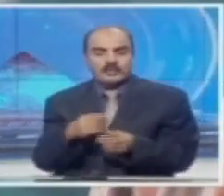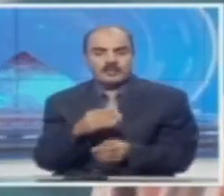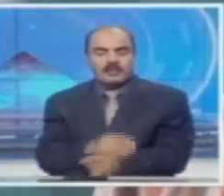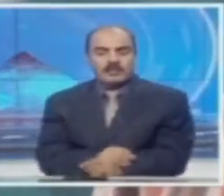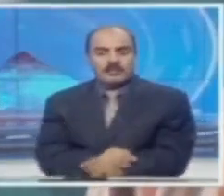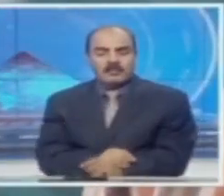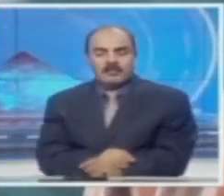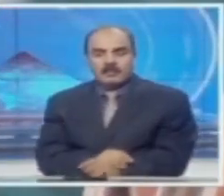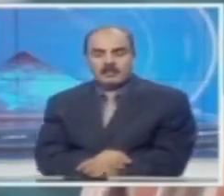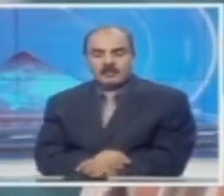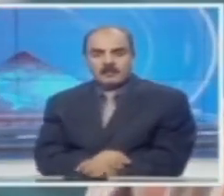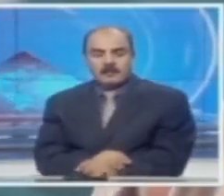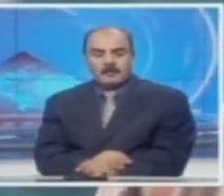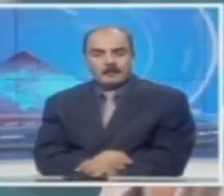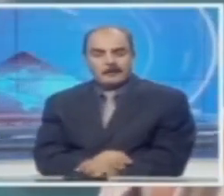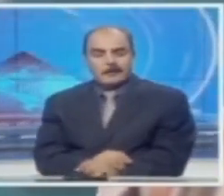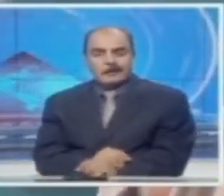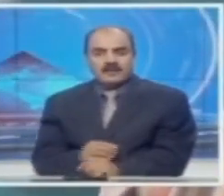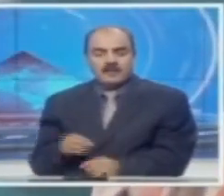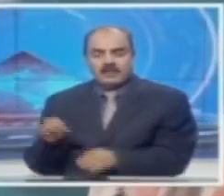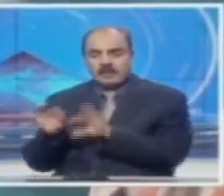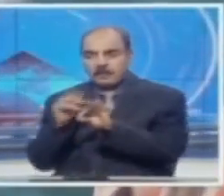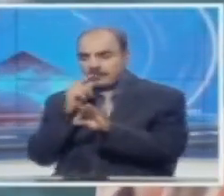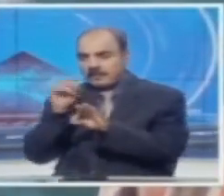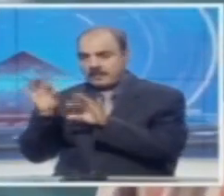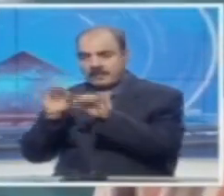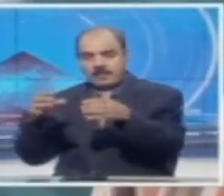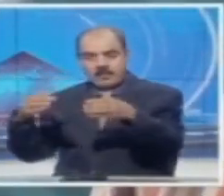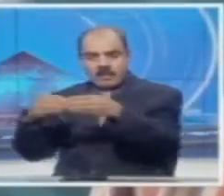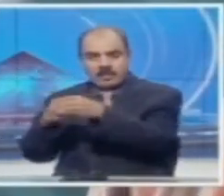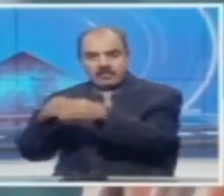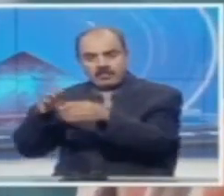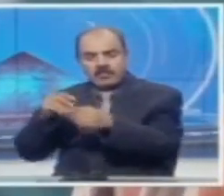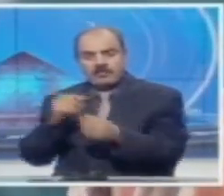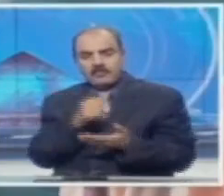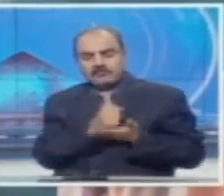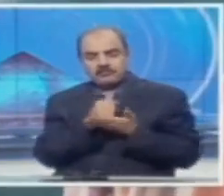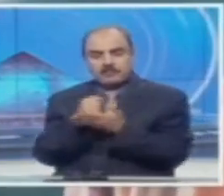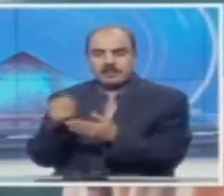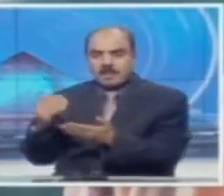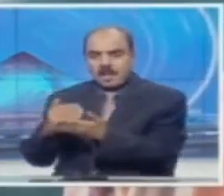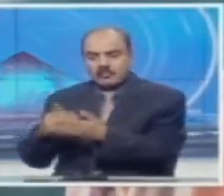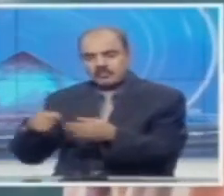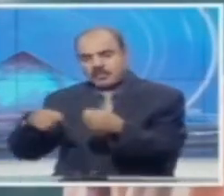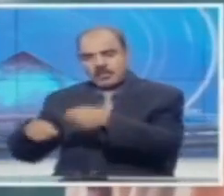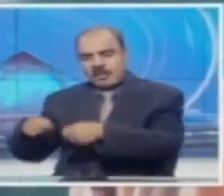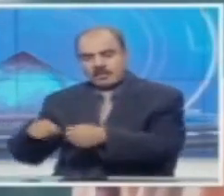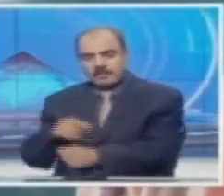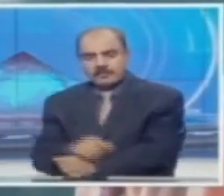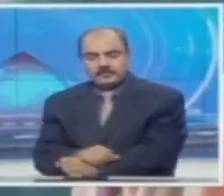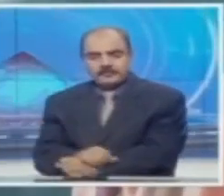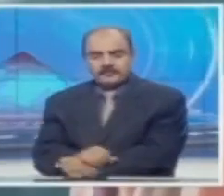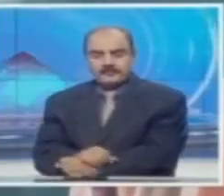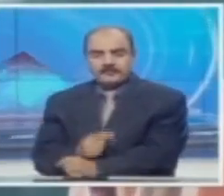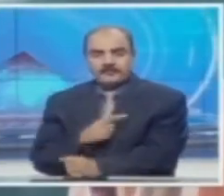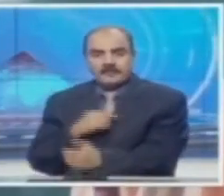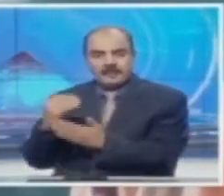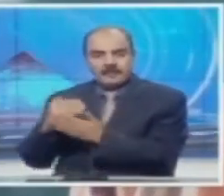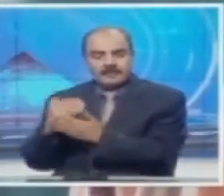عن مجموعة من السيدات بيتجمعوا مع بعض وبيحوشوا مع بعض، اسمه